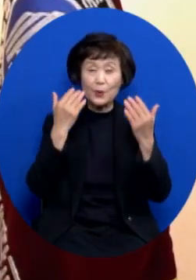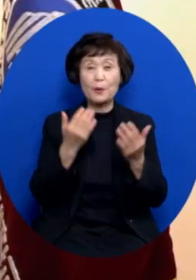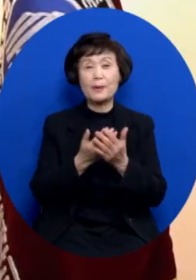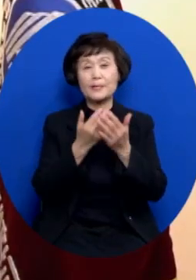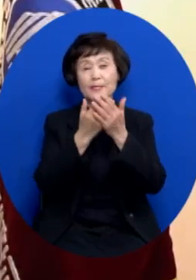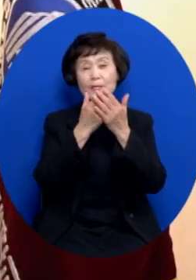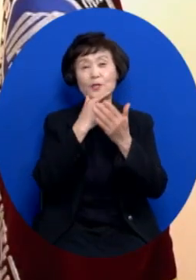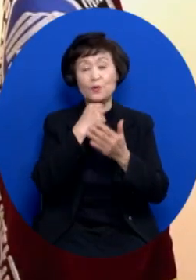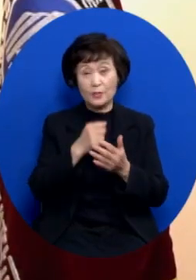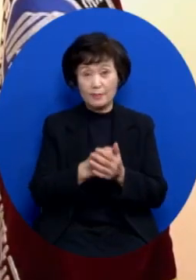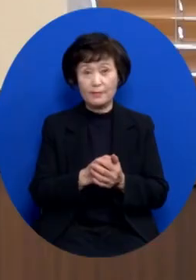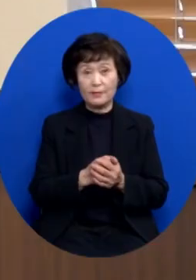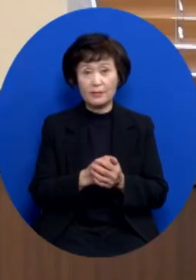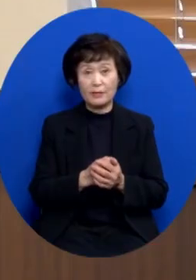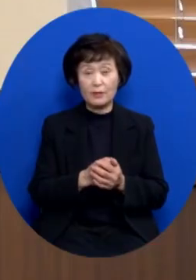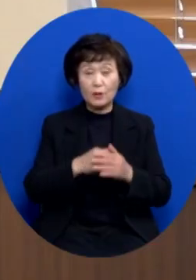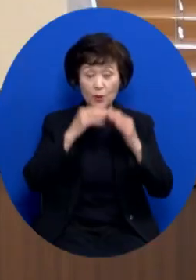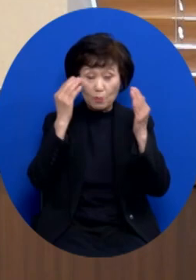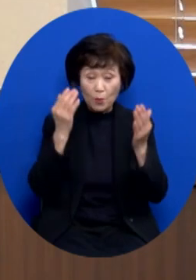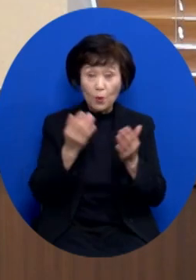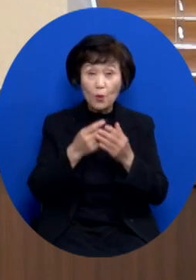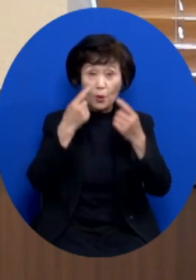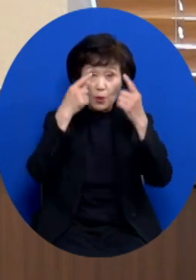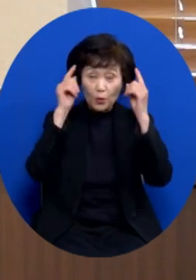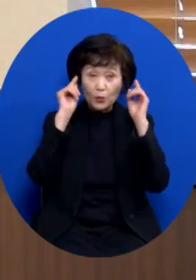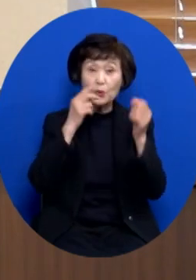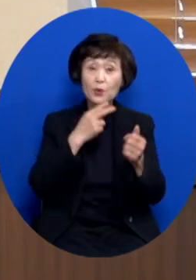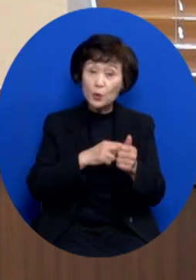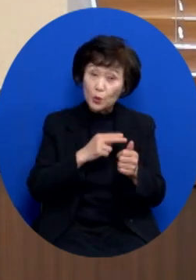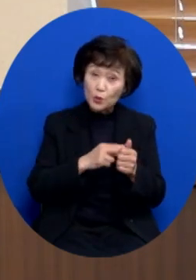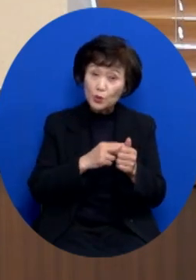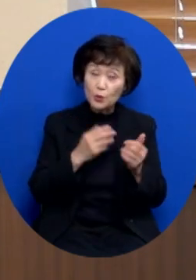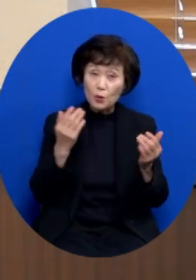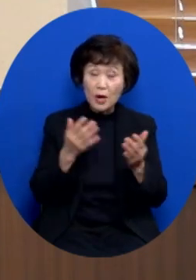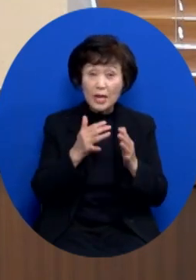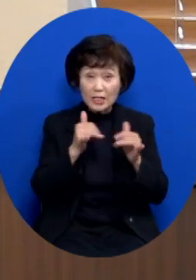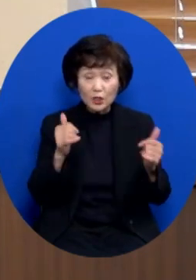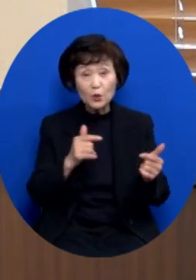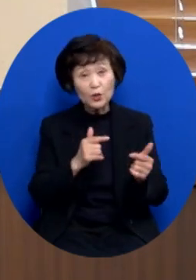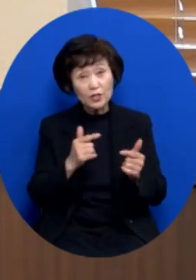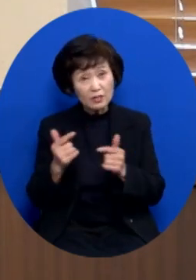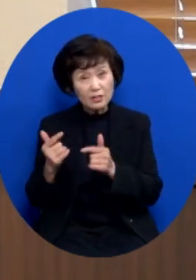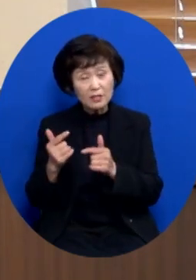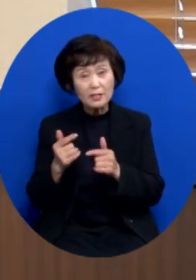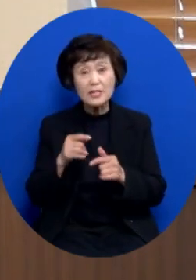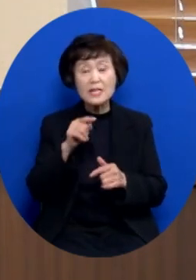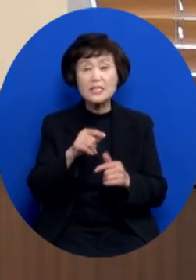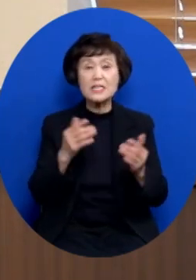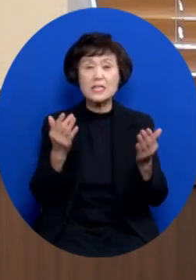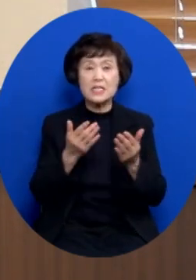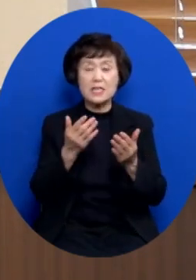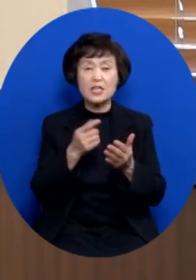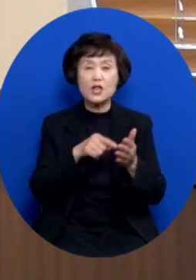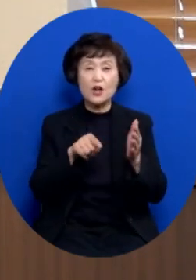올해의 모든 교수와 직원의 보직은 이 일에 최고의 초점을